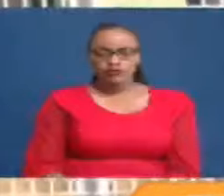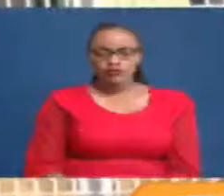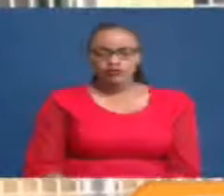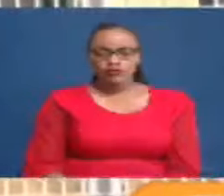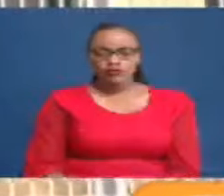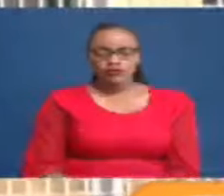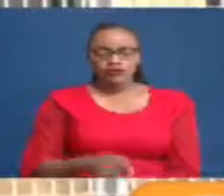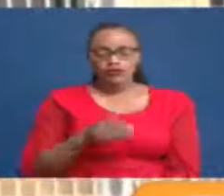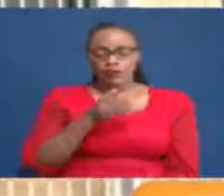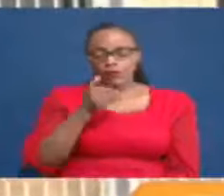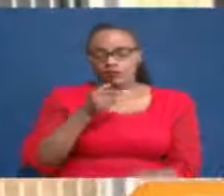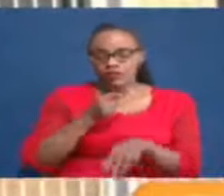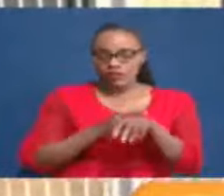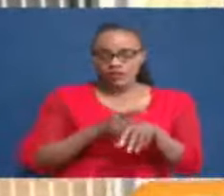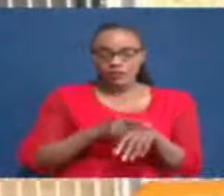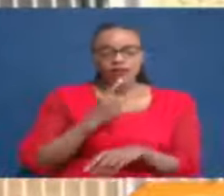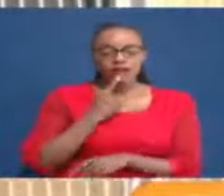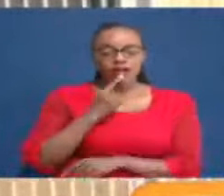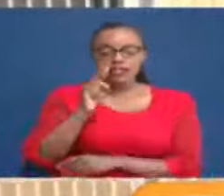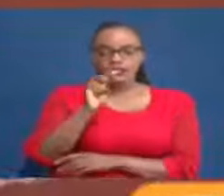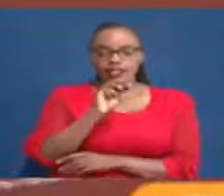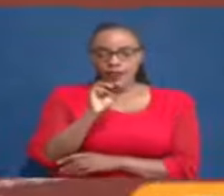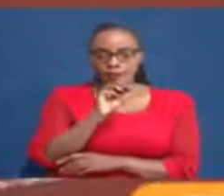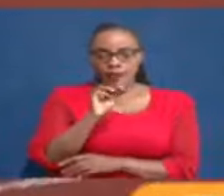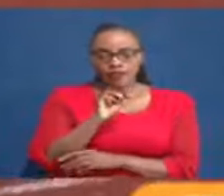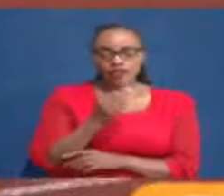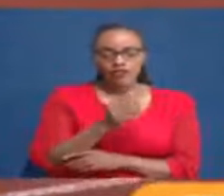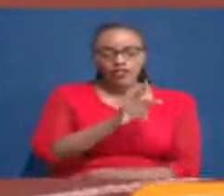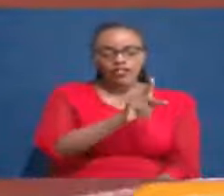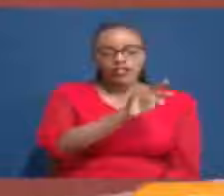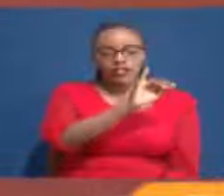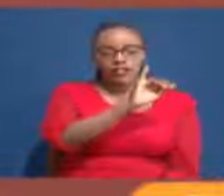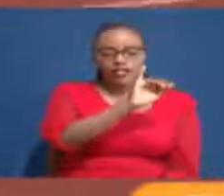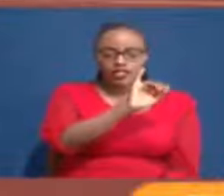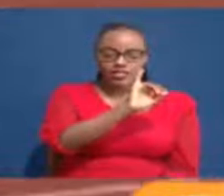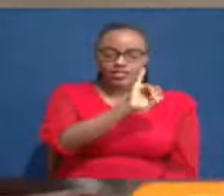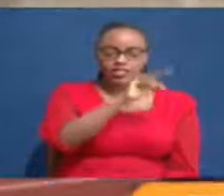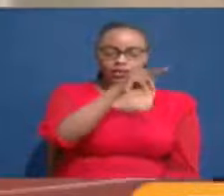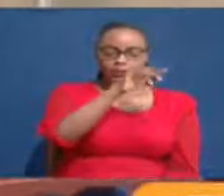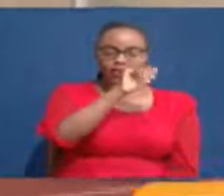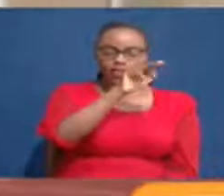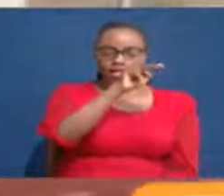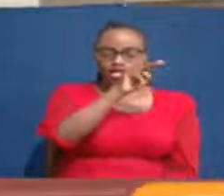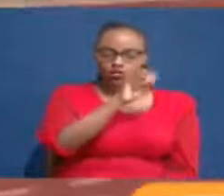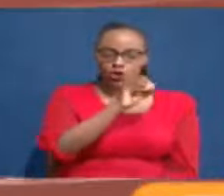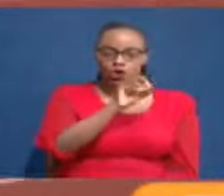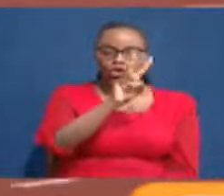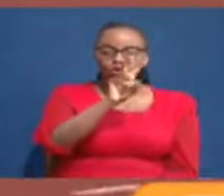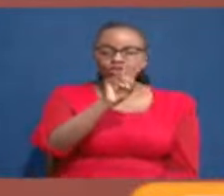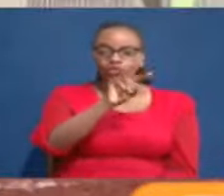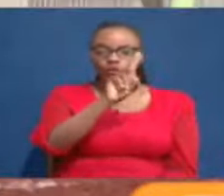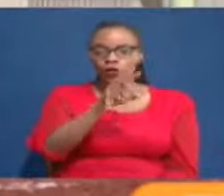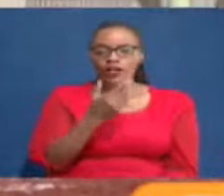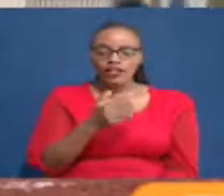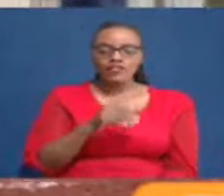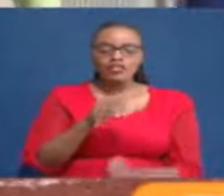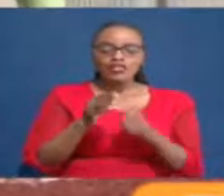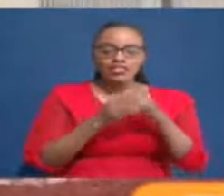bora zaidi wa mbio za mita 100 kwenye Kipkeino Classic mwaka 2021 ambapo alikimbia